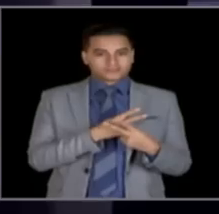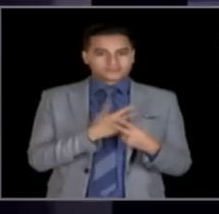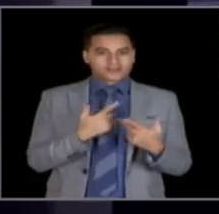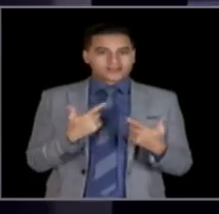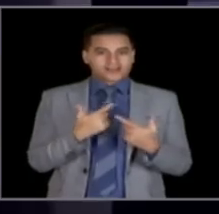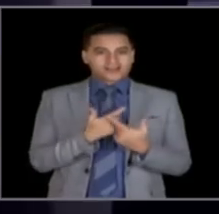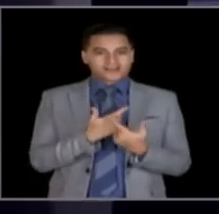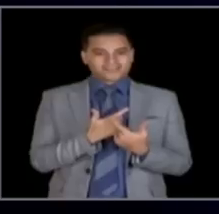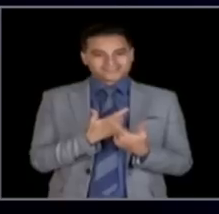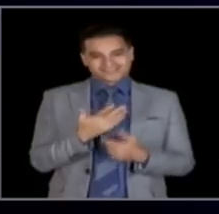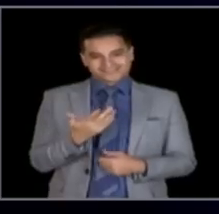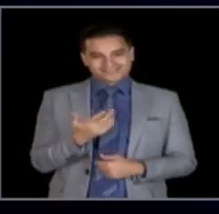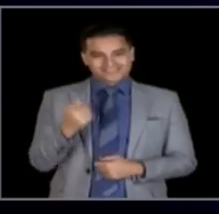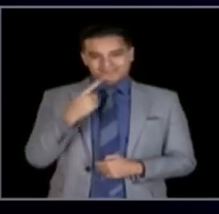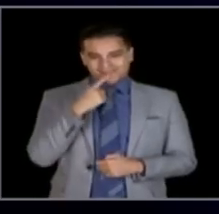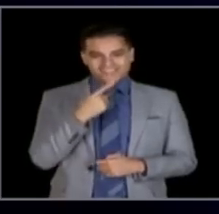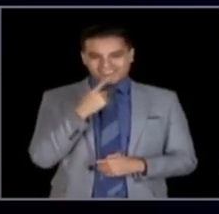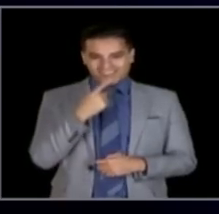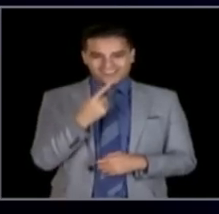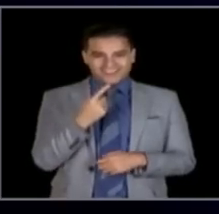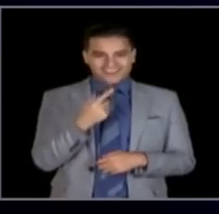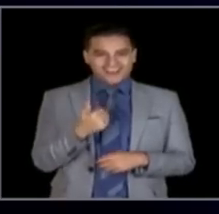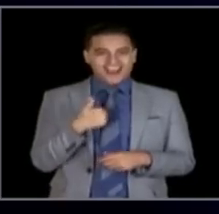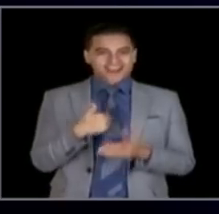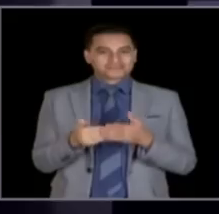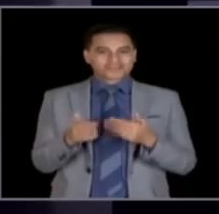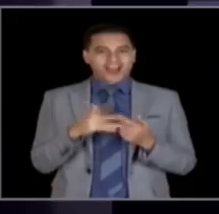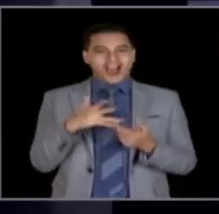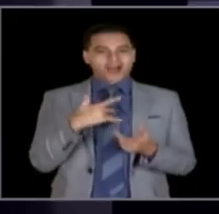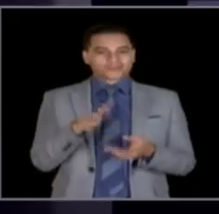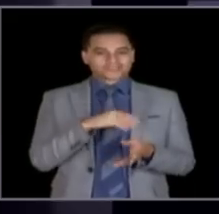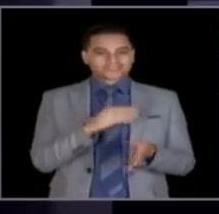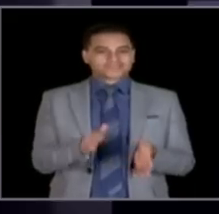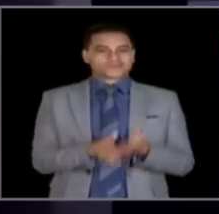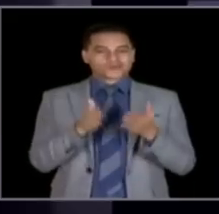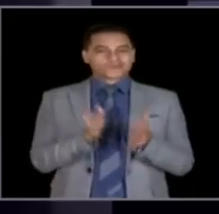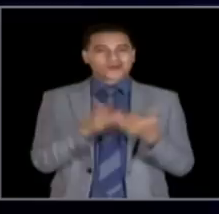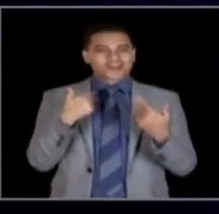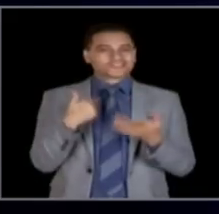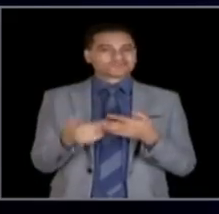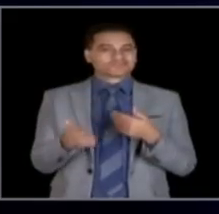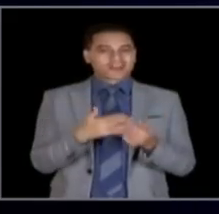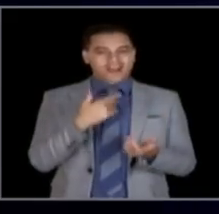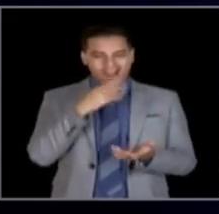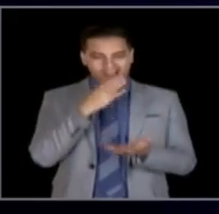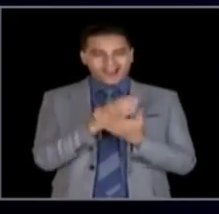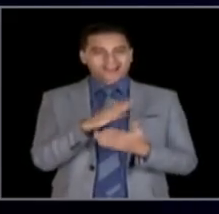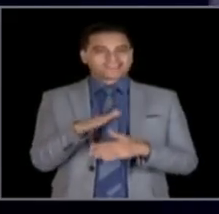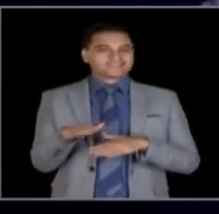تحذير شديد. لا بيحاول يدخلني انا في انا مش طرف. انا مالي، انا قلت من